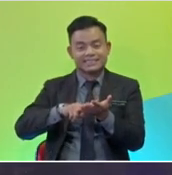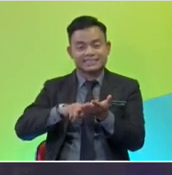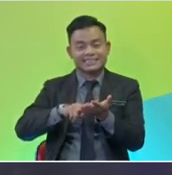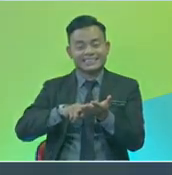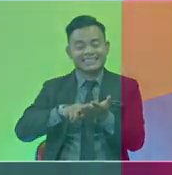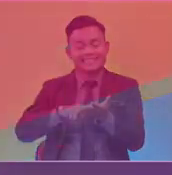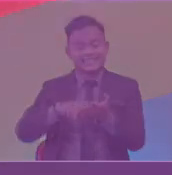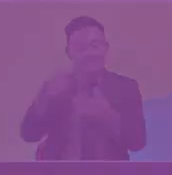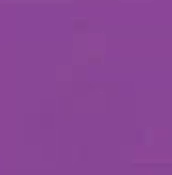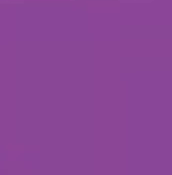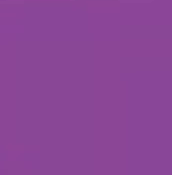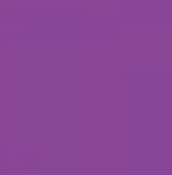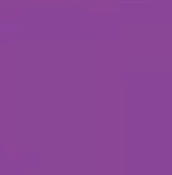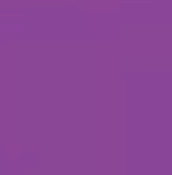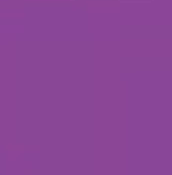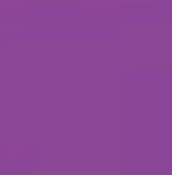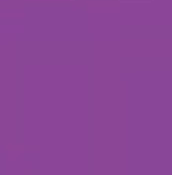kelas lepas awak